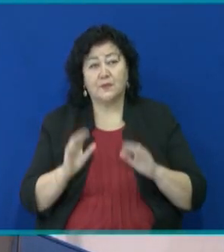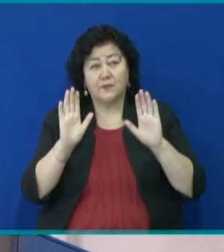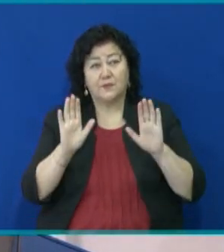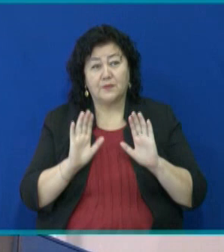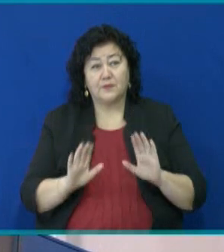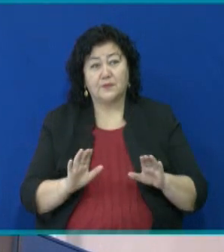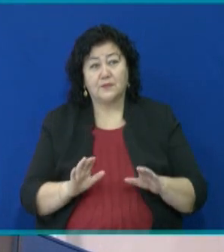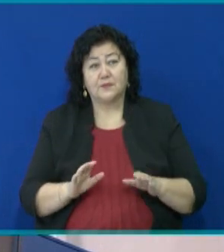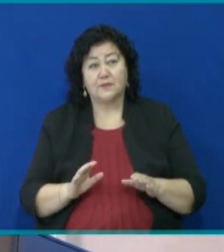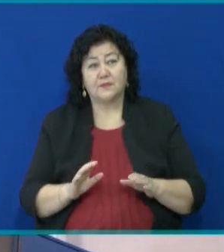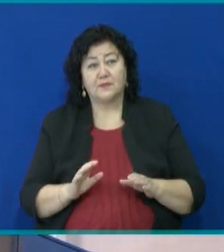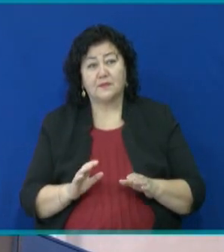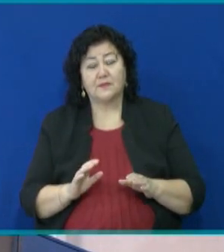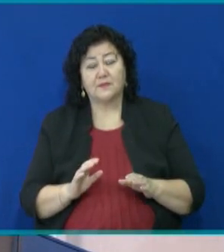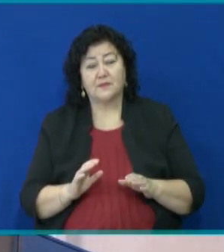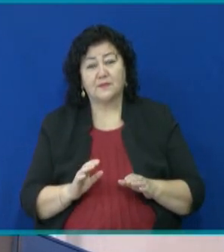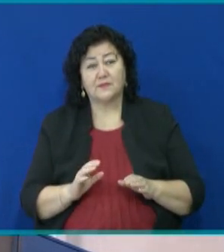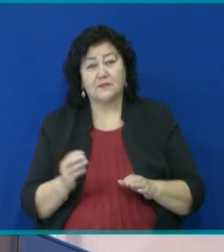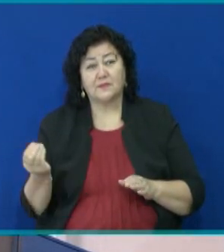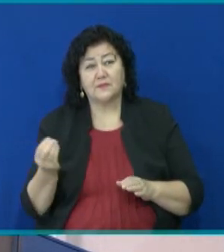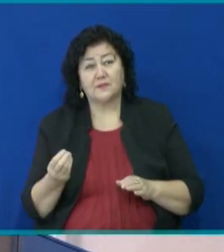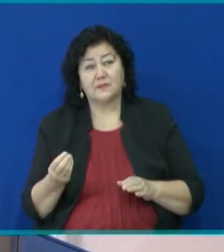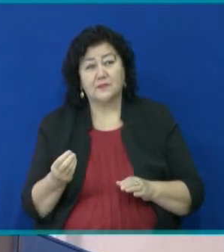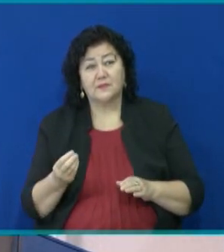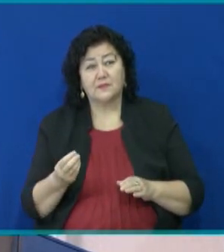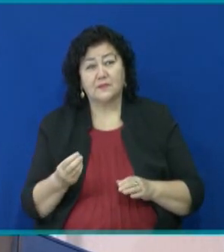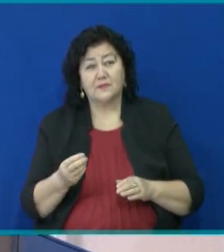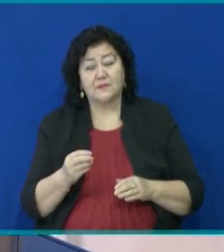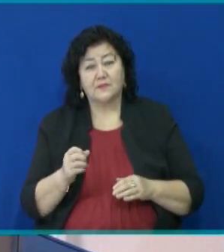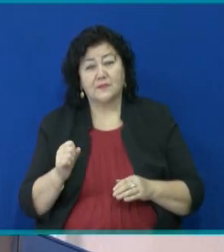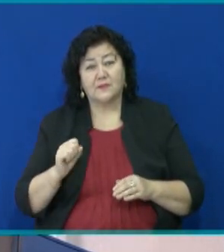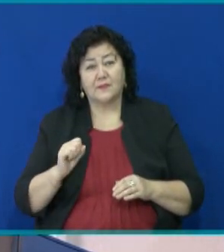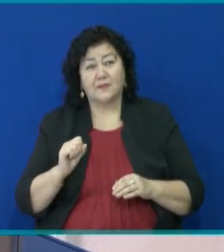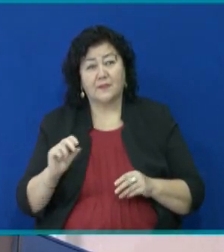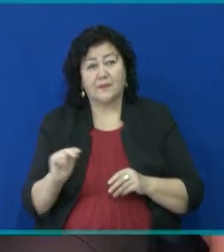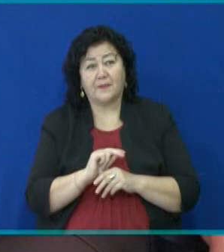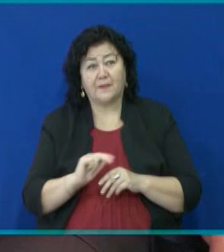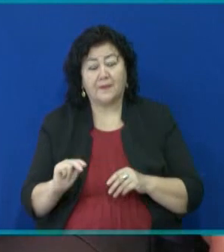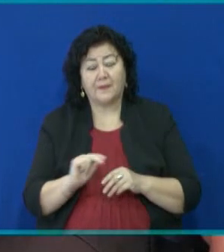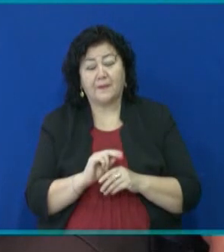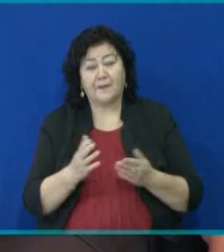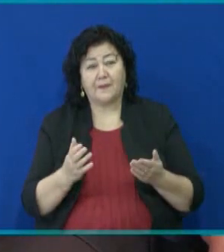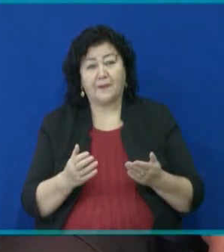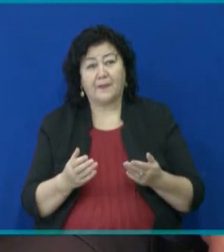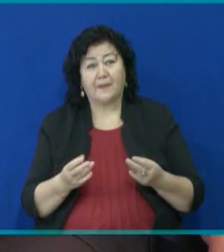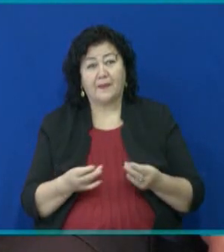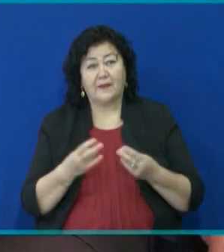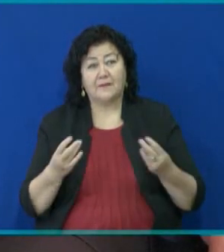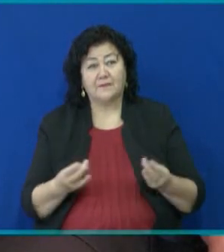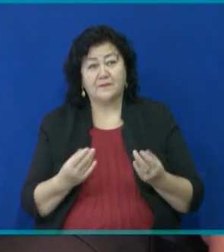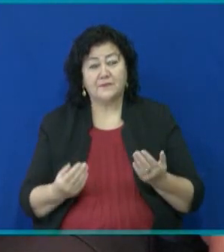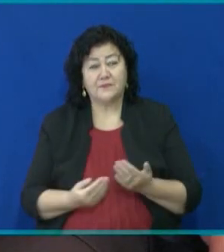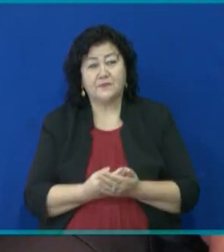традиционных, уже конвенциональных так называемых методов и в хирургии, и в терапевтике, и в лечении